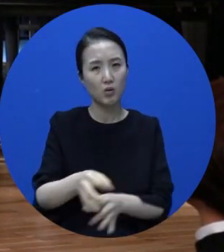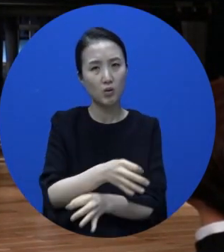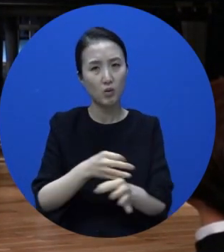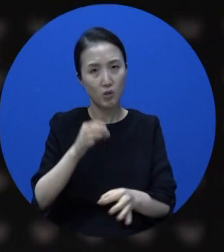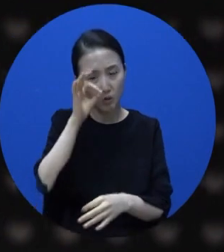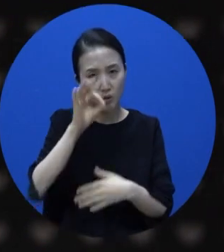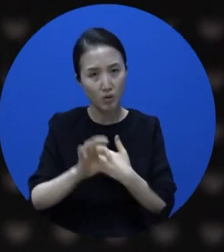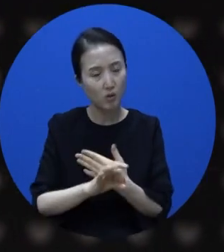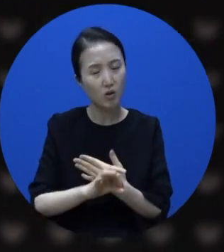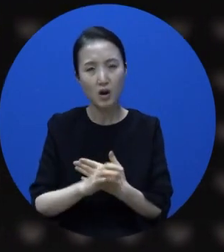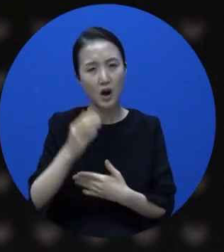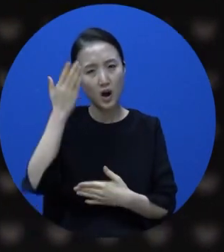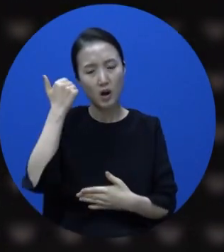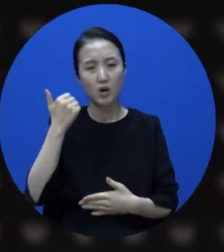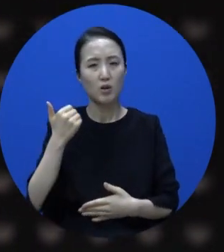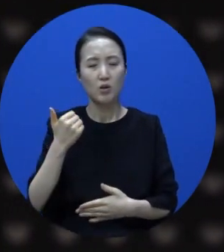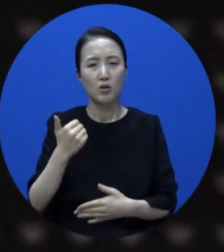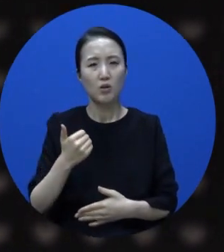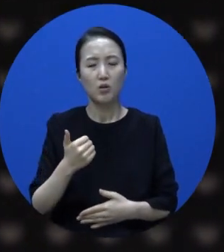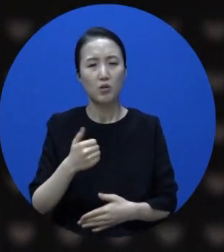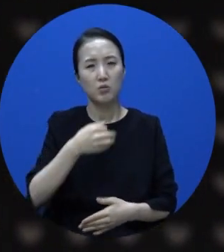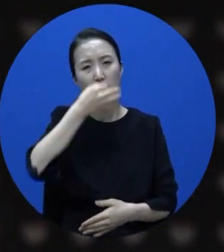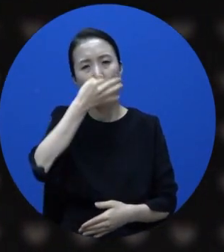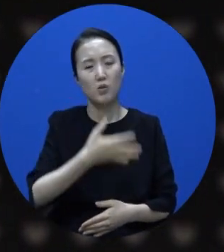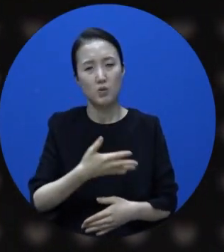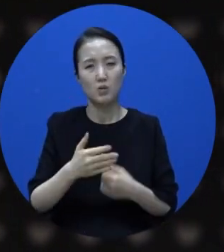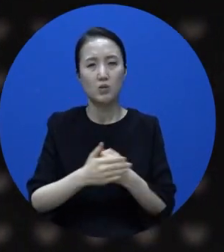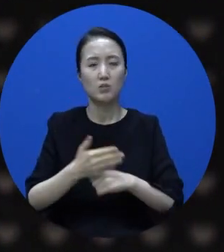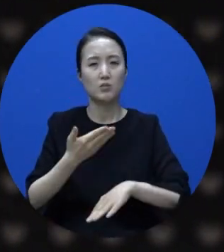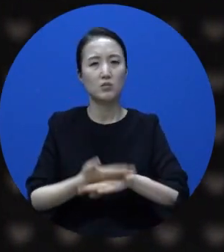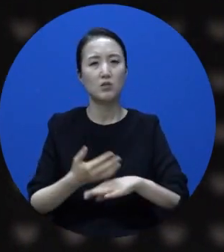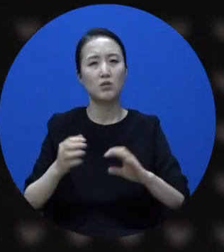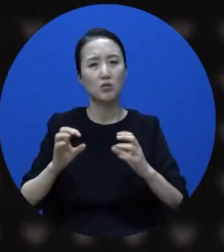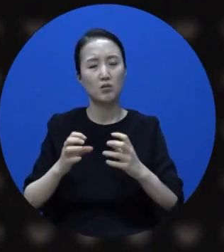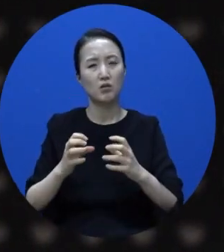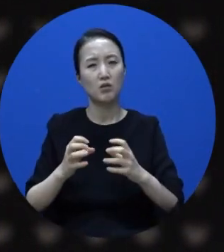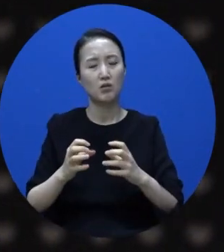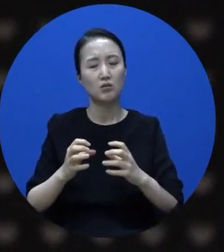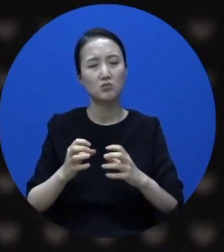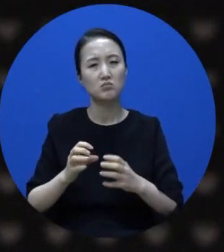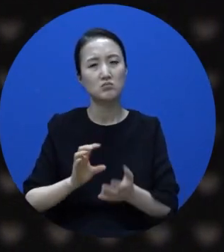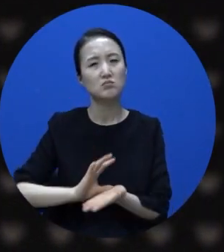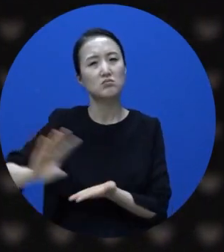도저히 우리나라에서 기업교육 못하겠어 하고서 외국으로 또는